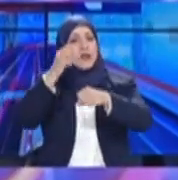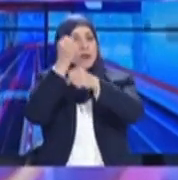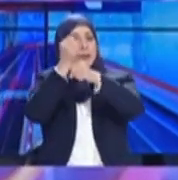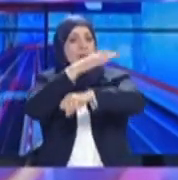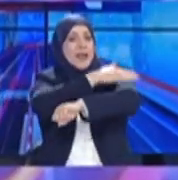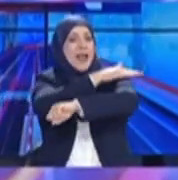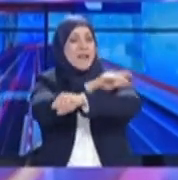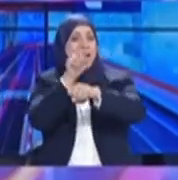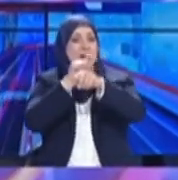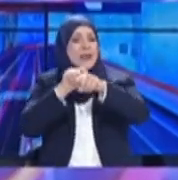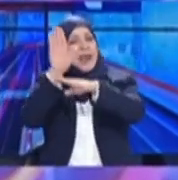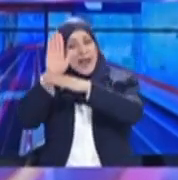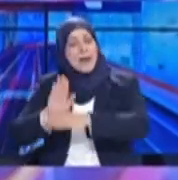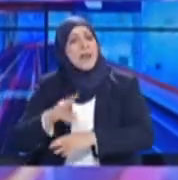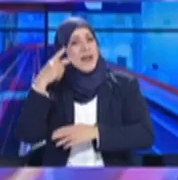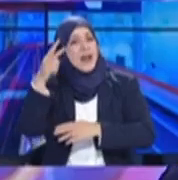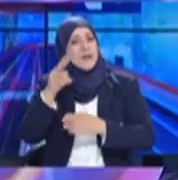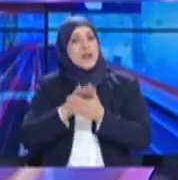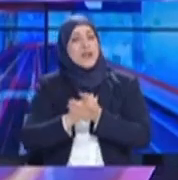شجعوا انفسهم